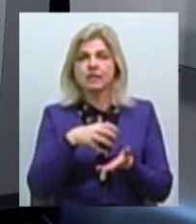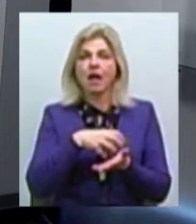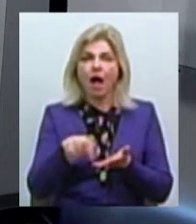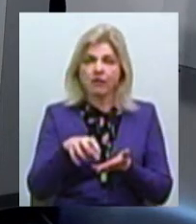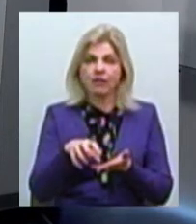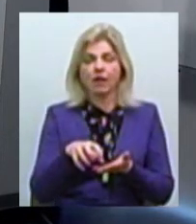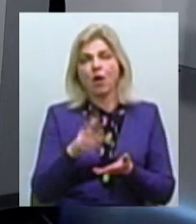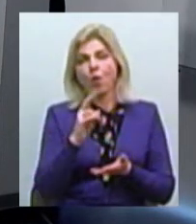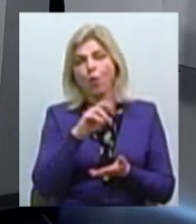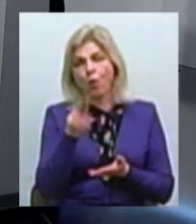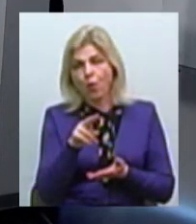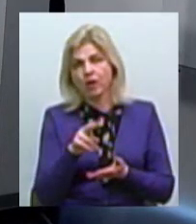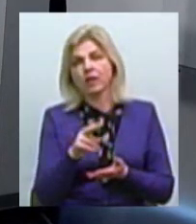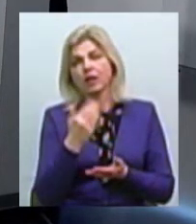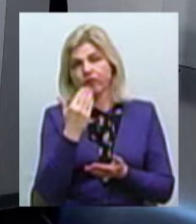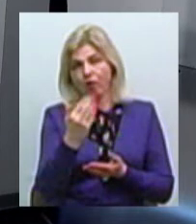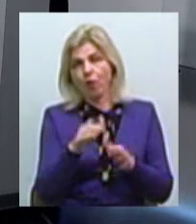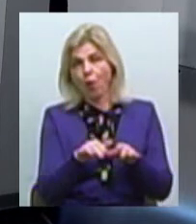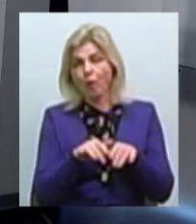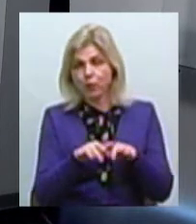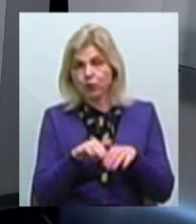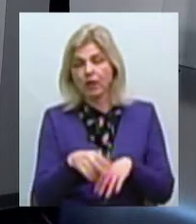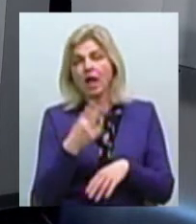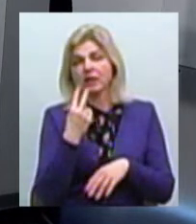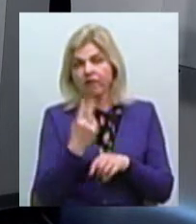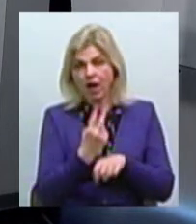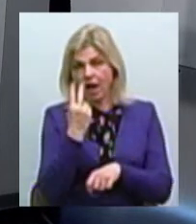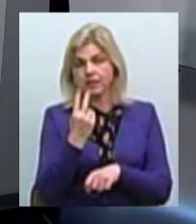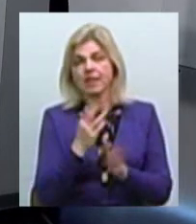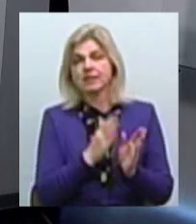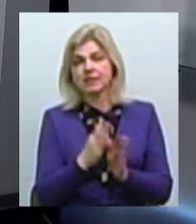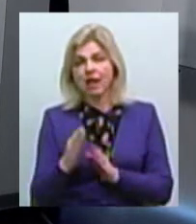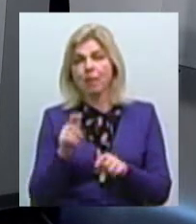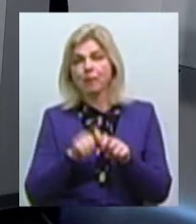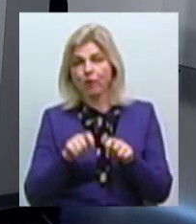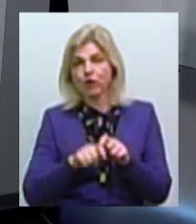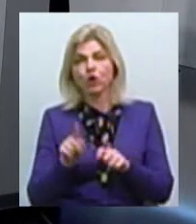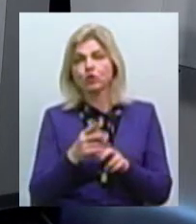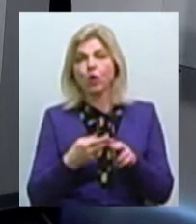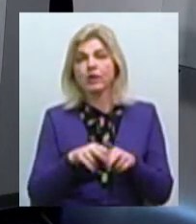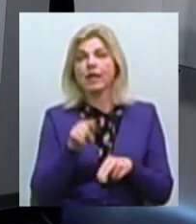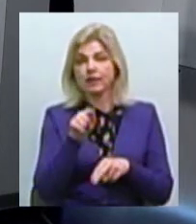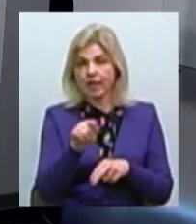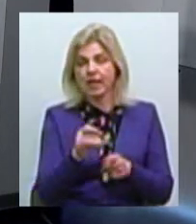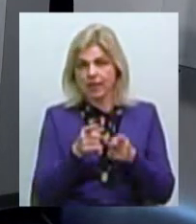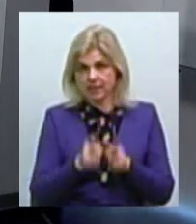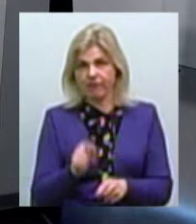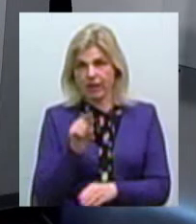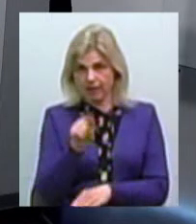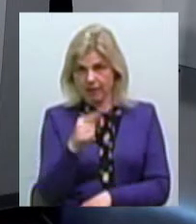qr-кода с твоего компьютера то есть два раза система проверяет что это ты и это действительно ты